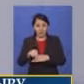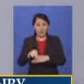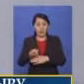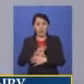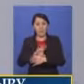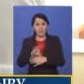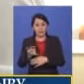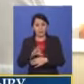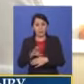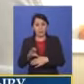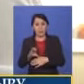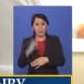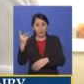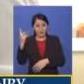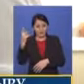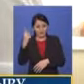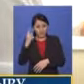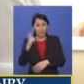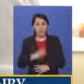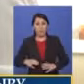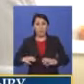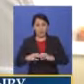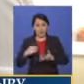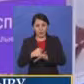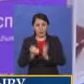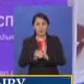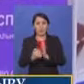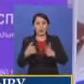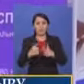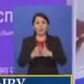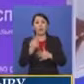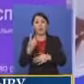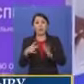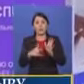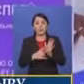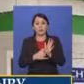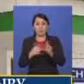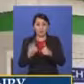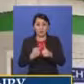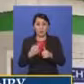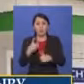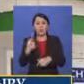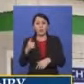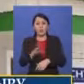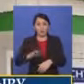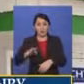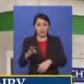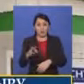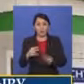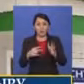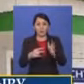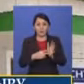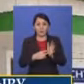шығаратын ортақ оператор болып, Nord Pharmarket серіктестігі бекітілді. Бүгінге дейін 28 аталымның 21-і облысқа жеткізіліп, қалған